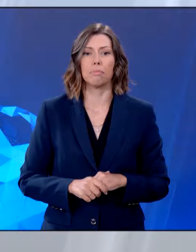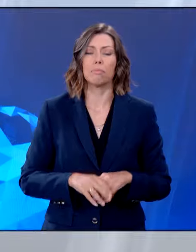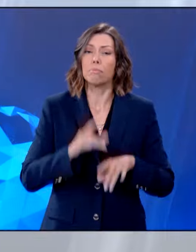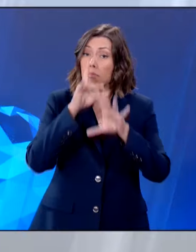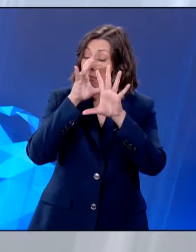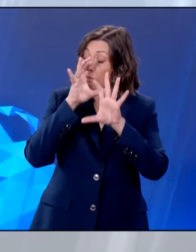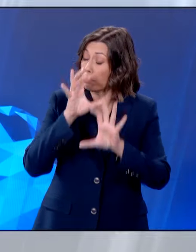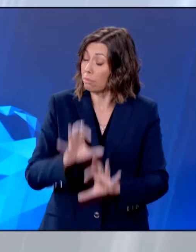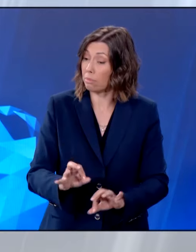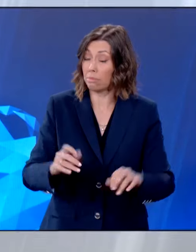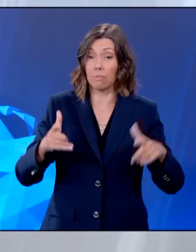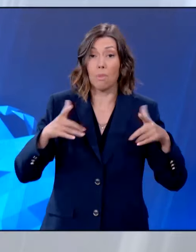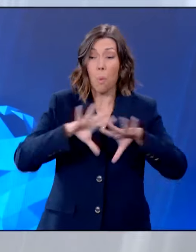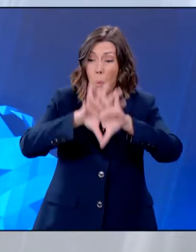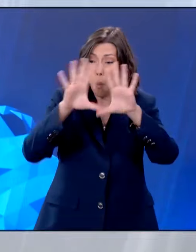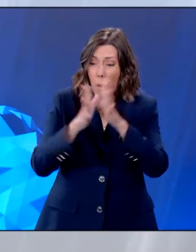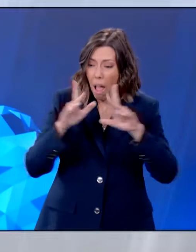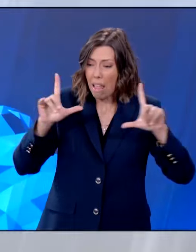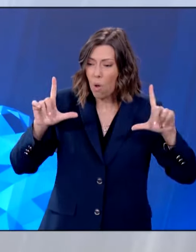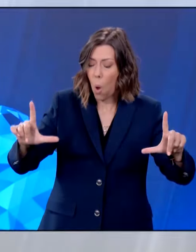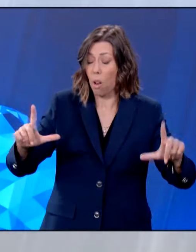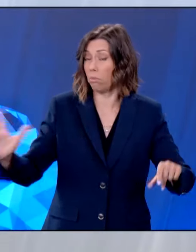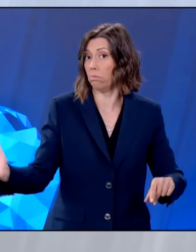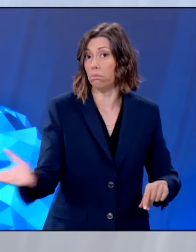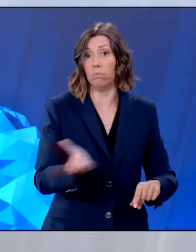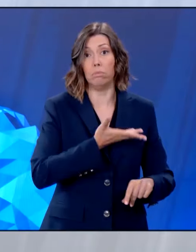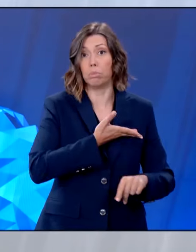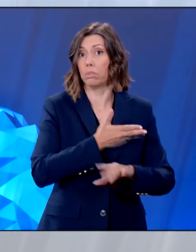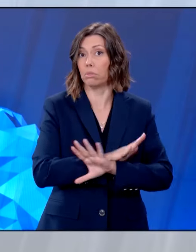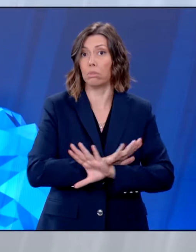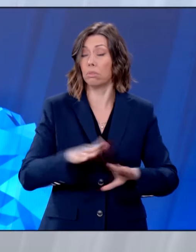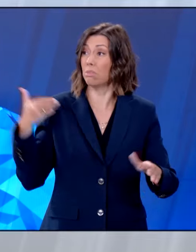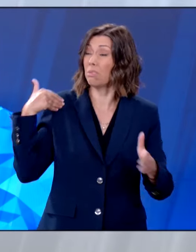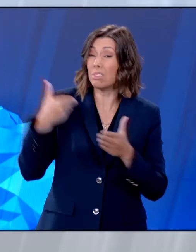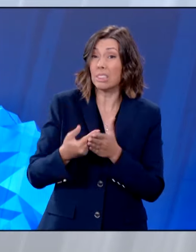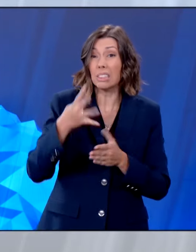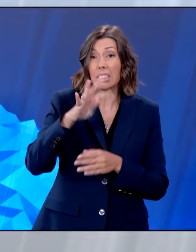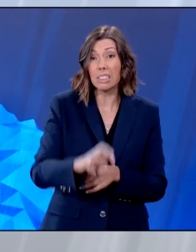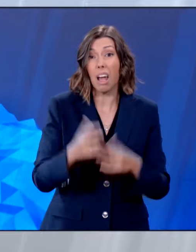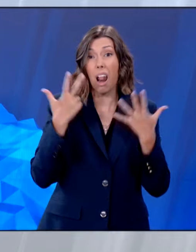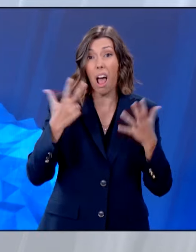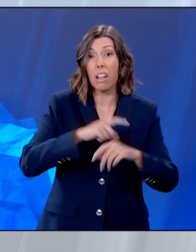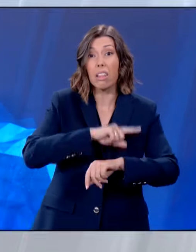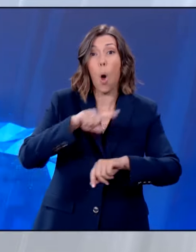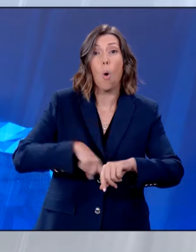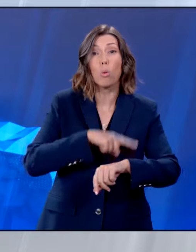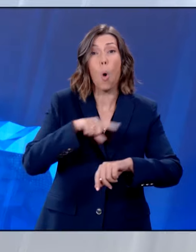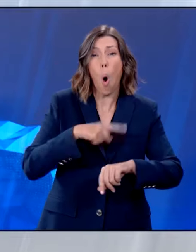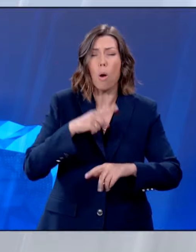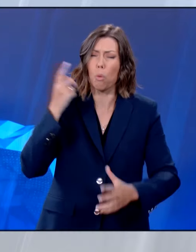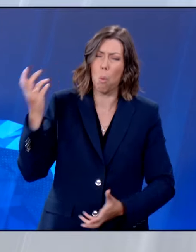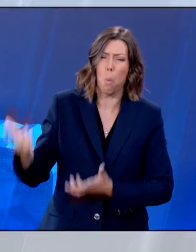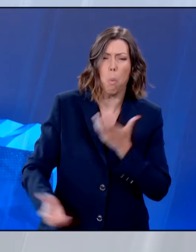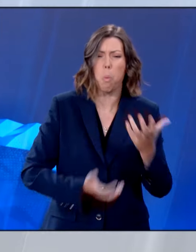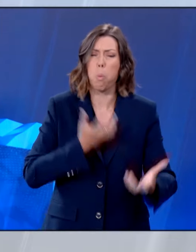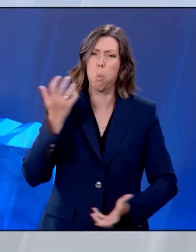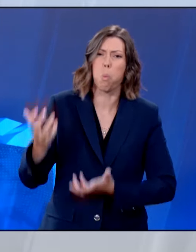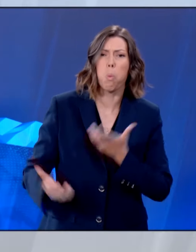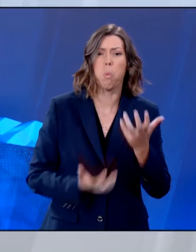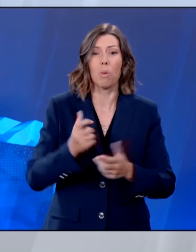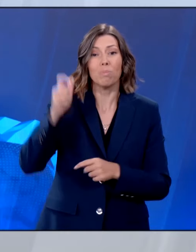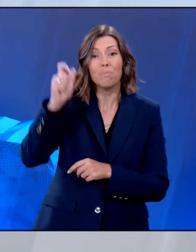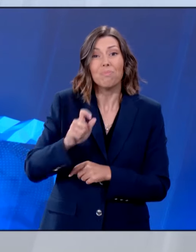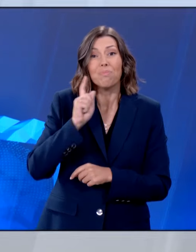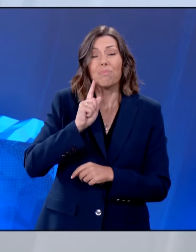Εικόνες αποκάλυψης στη βορειοανατολική Αττική για 48 ολόκληρες ώρες. Η 65χρονη Νάντια, μητέρα δύο παιδιών, απανθρακώθηκε στη βιοτεχνία που εργαζόταν